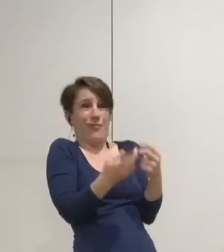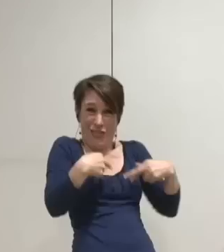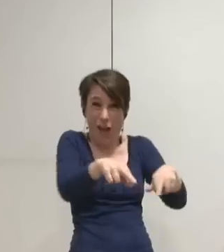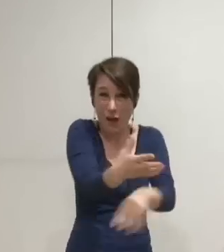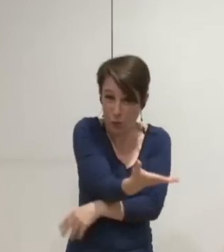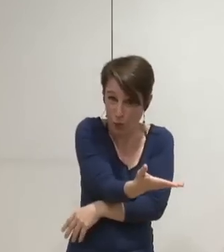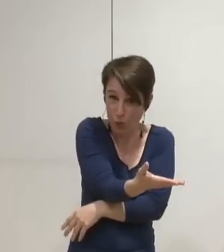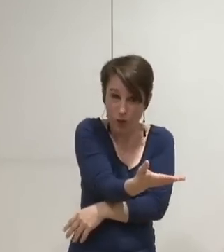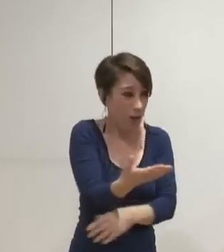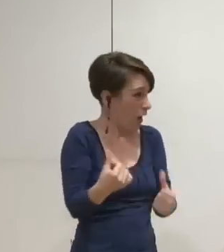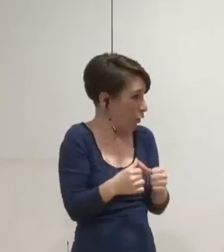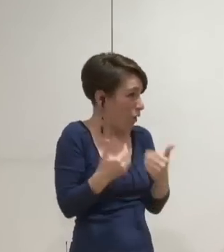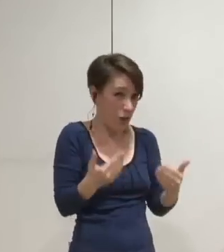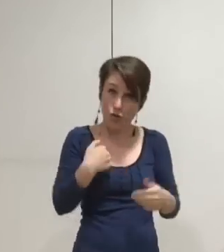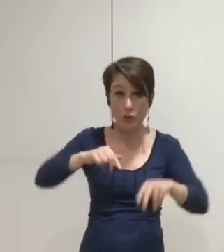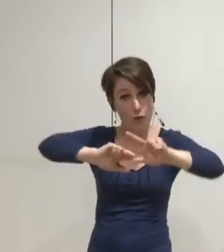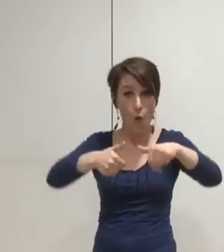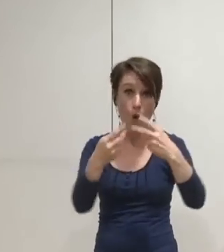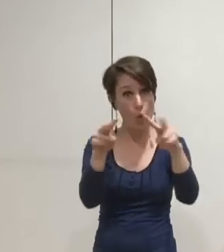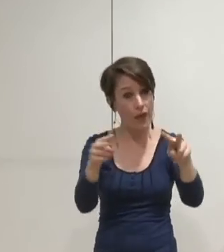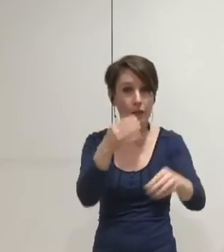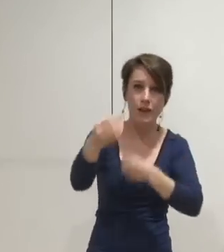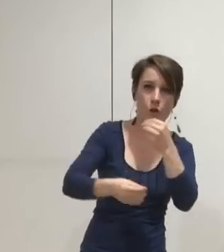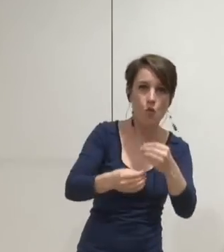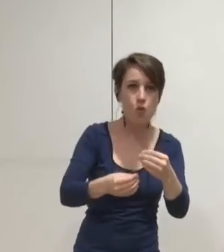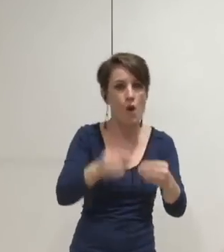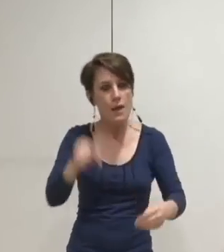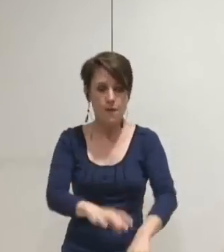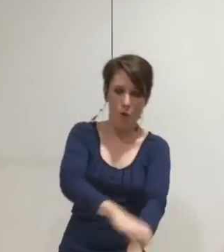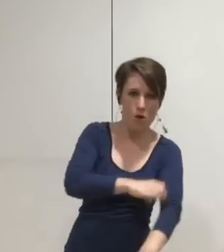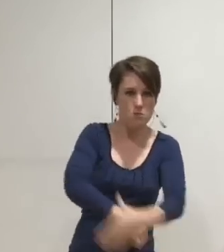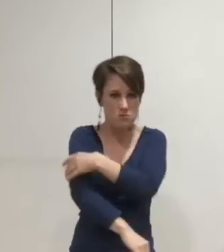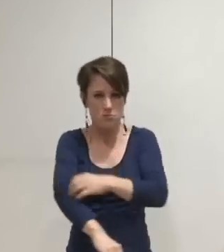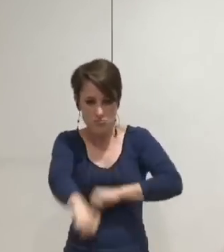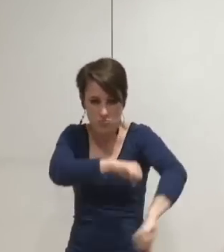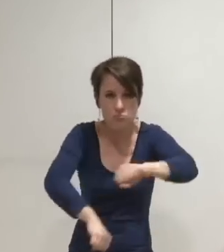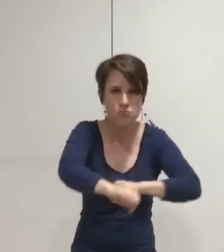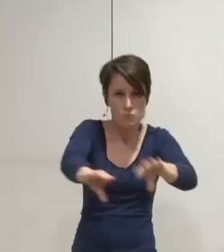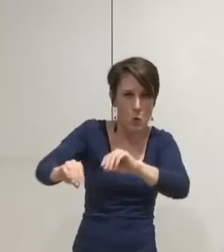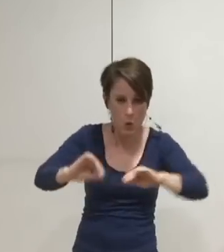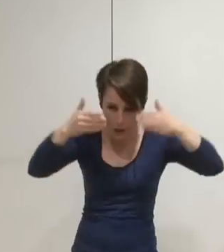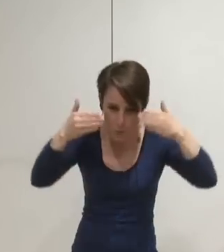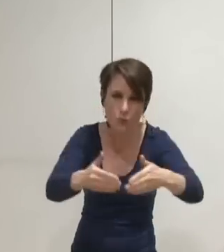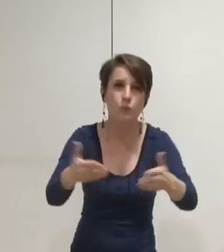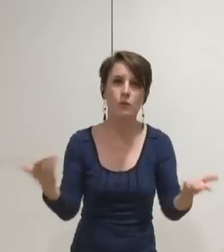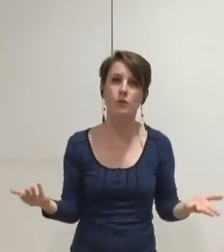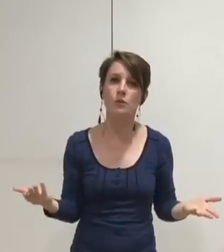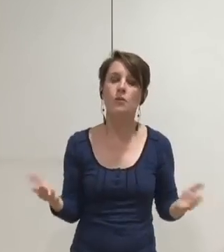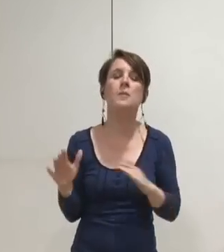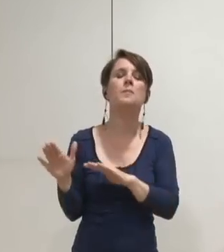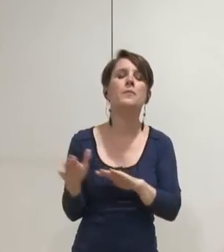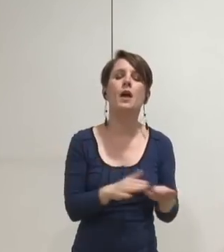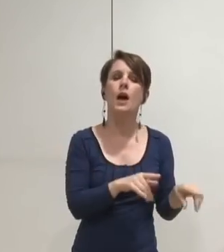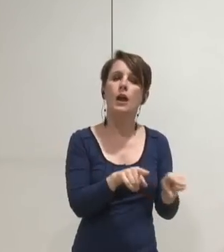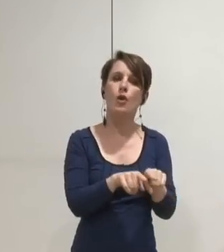où est-ce qu'il faut vraiment prendre le problème à bras le corps et s'intéresser au chose vraiment essentielle et puis venons à quelque chose que vous